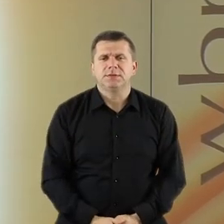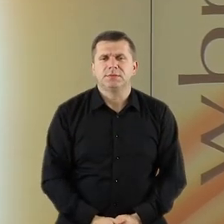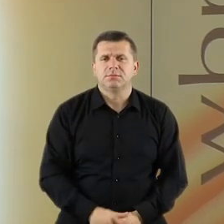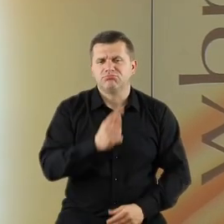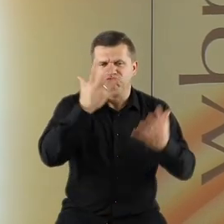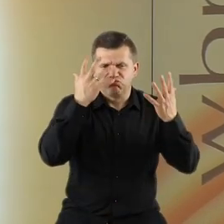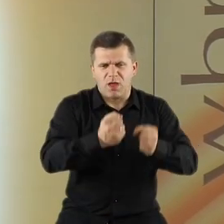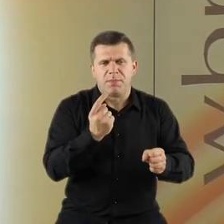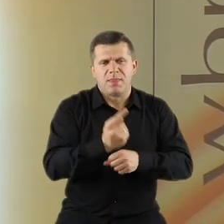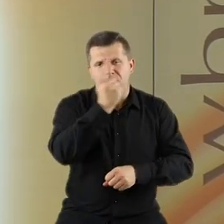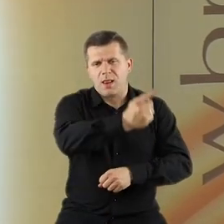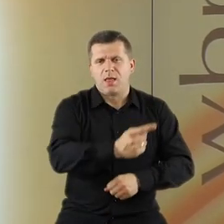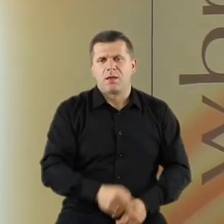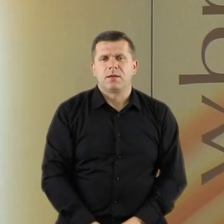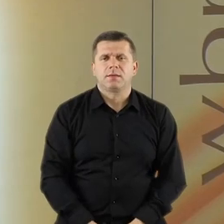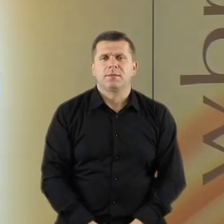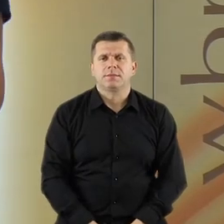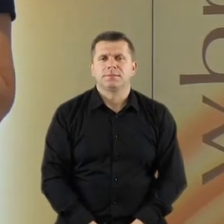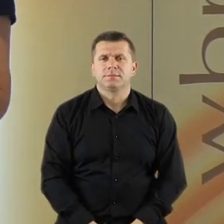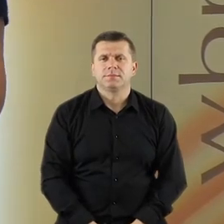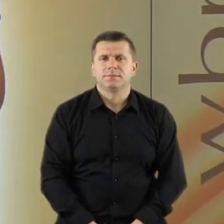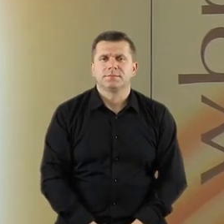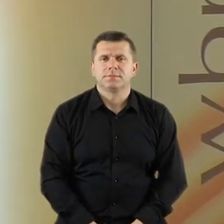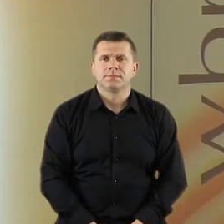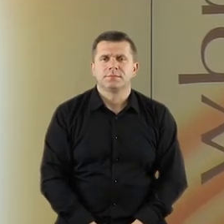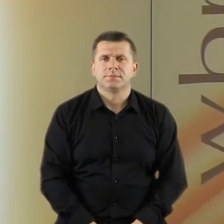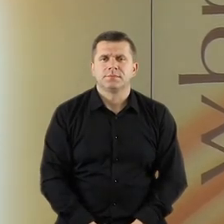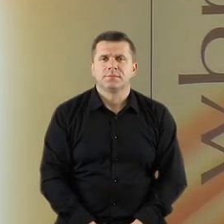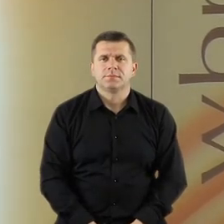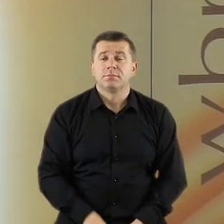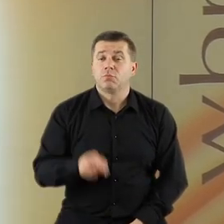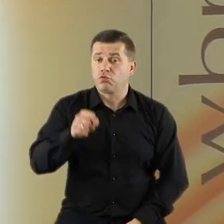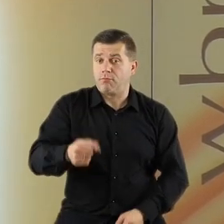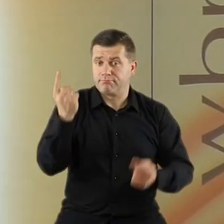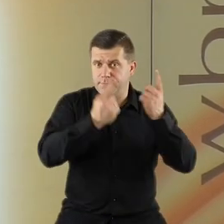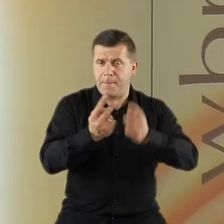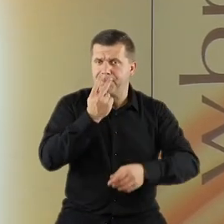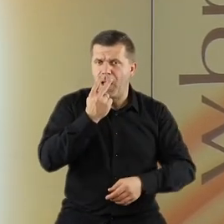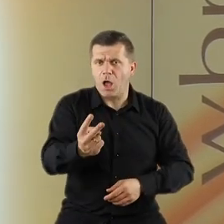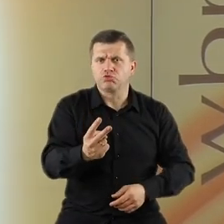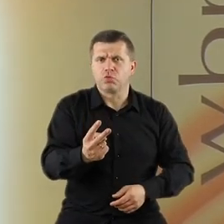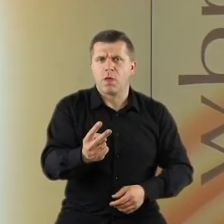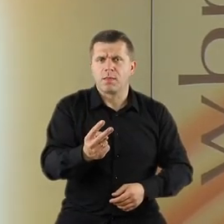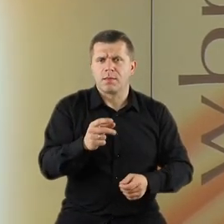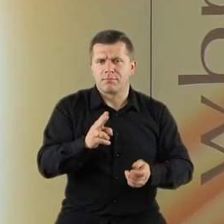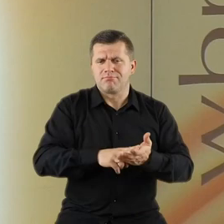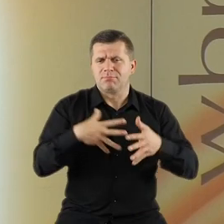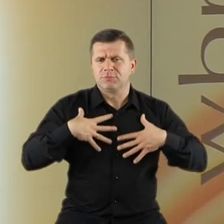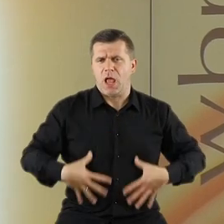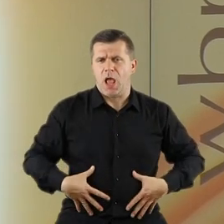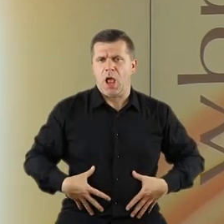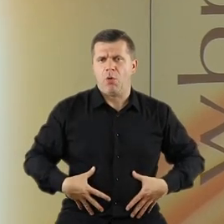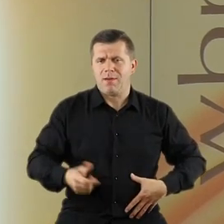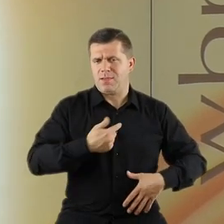daleki A więc to jakby to patrzenie na ciało czyli Ja